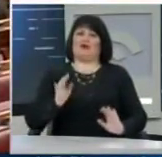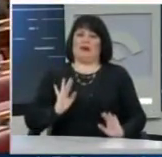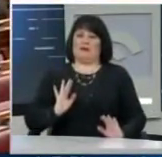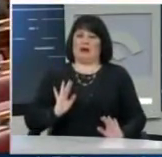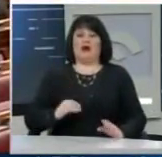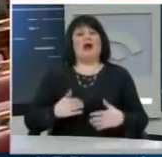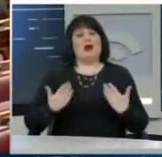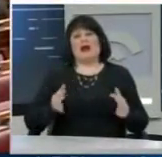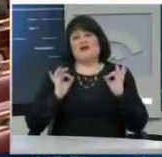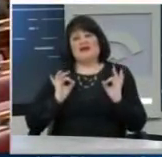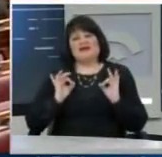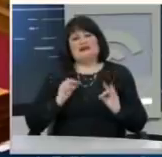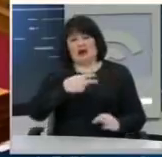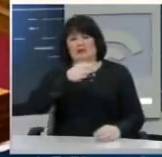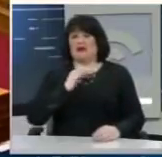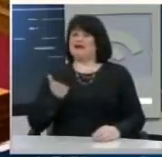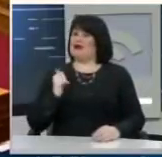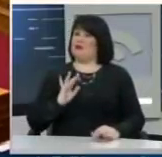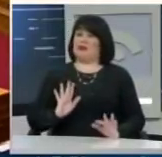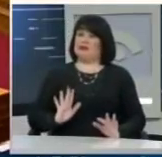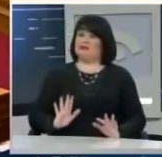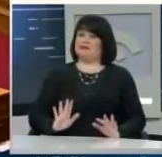Ωστόσο, απάντηση δεν υπήρξε